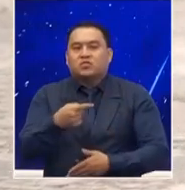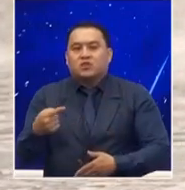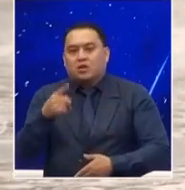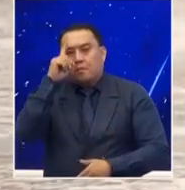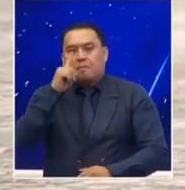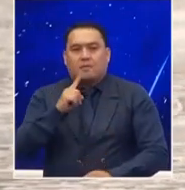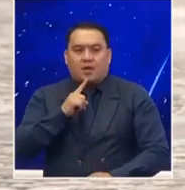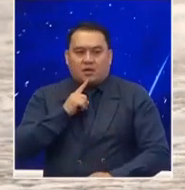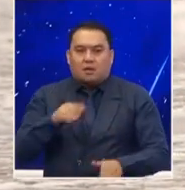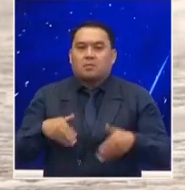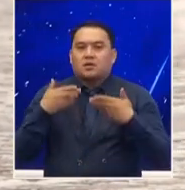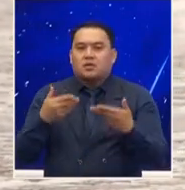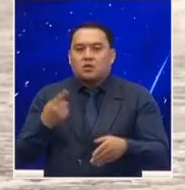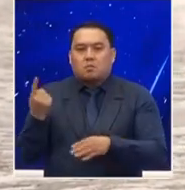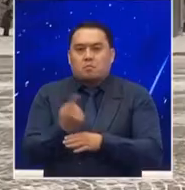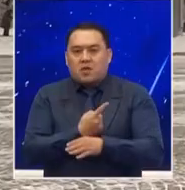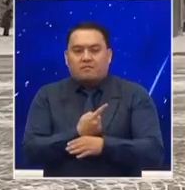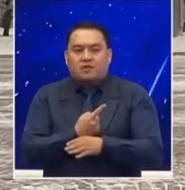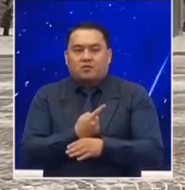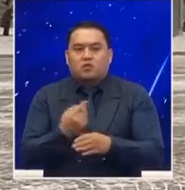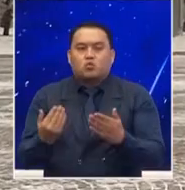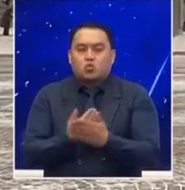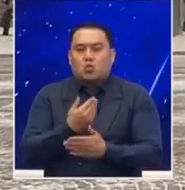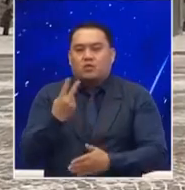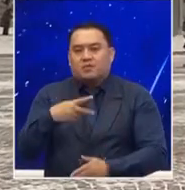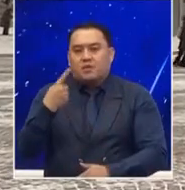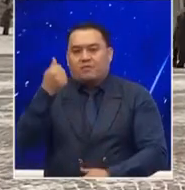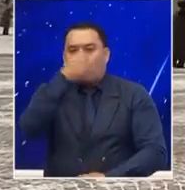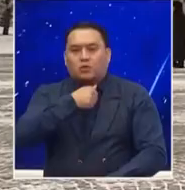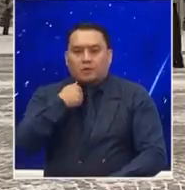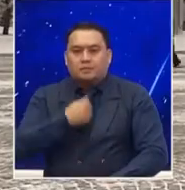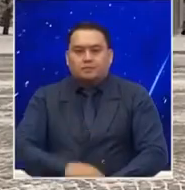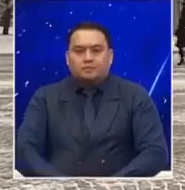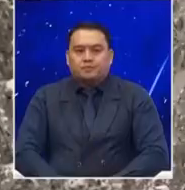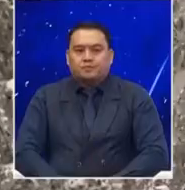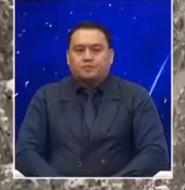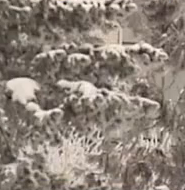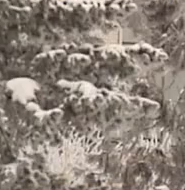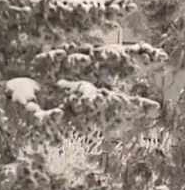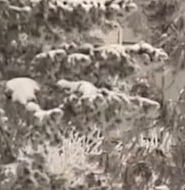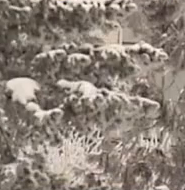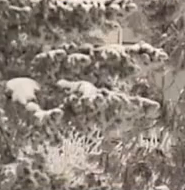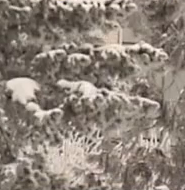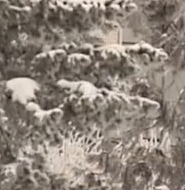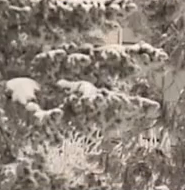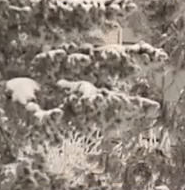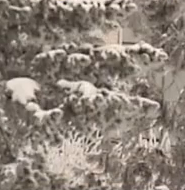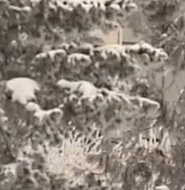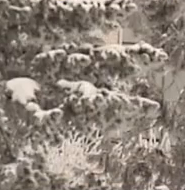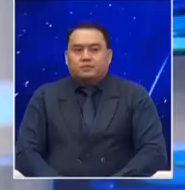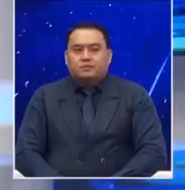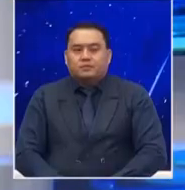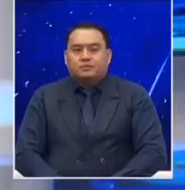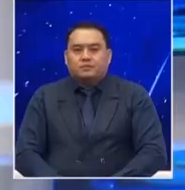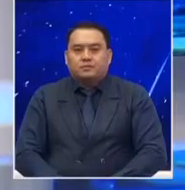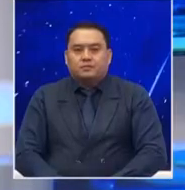этого месяца и представить в первых числах уже нового 2021 года. Назгуль Бошан, Жаслан Шенкенджи, телеканал ЖТСУ.